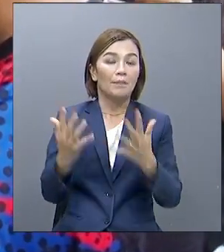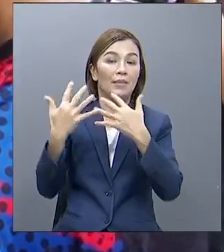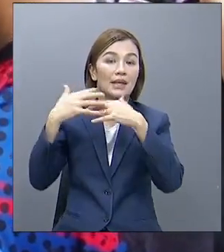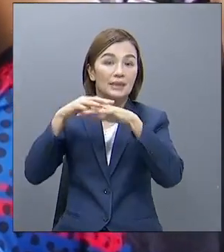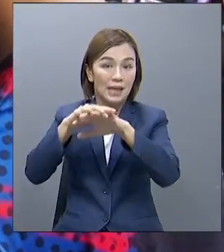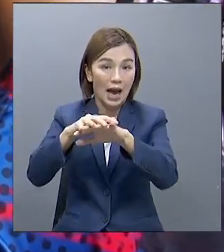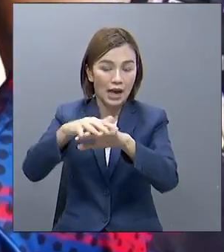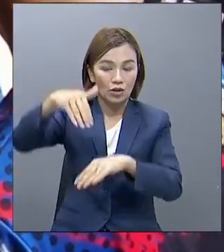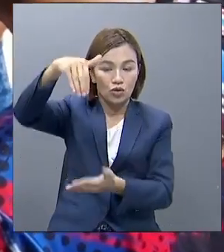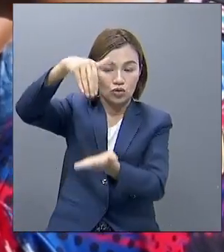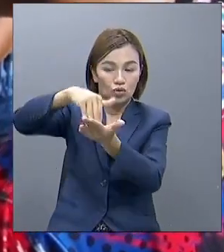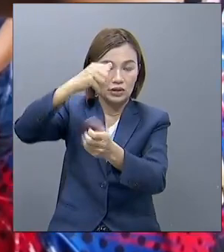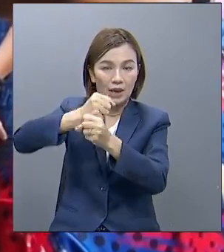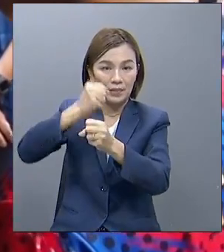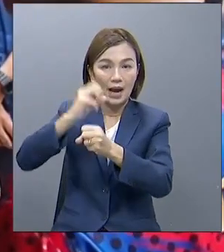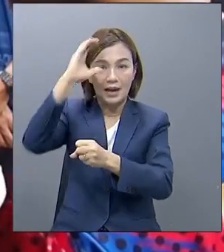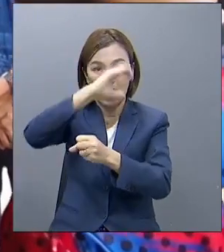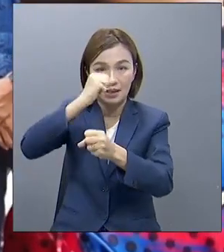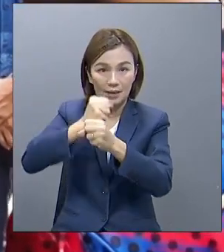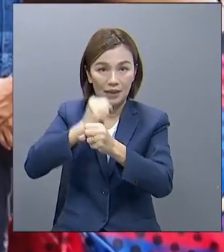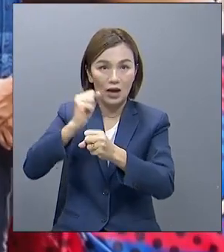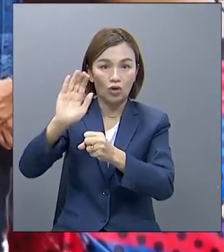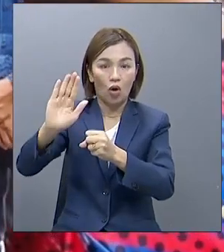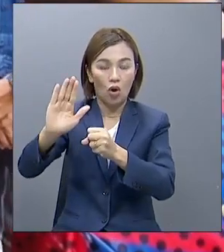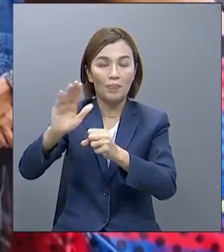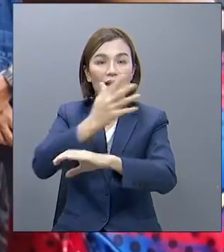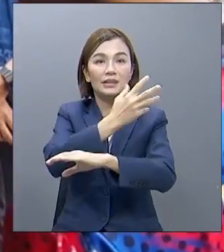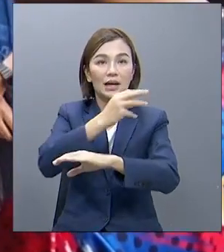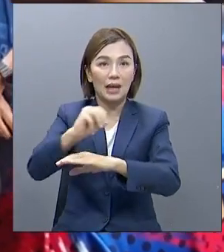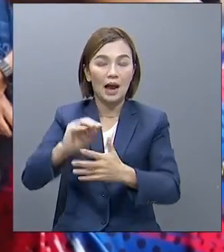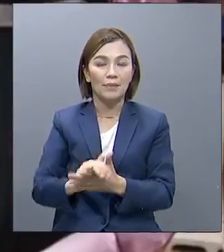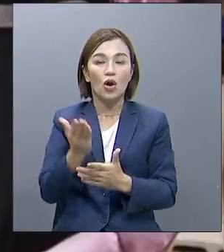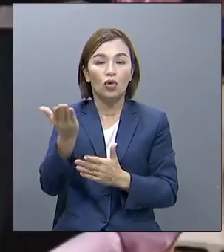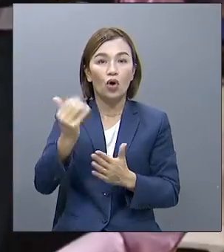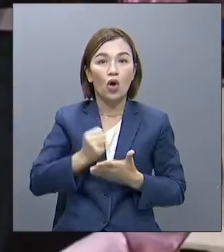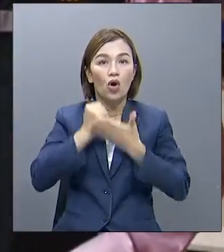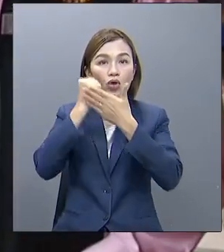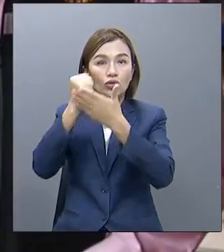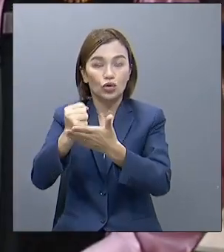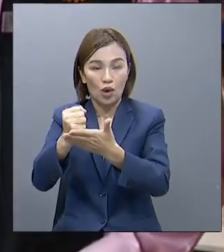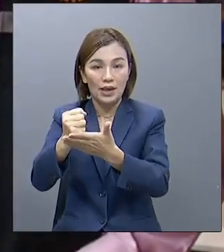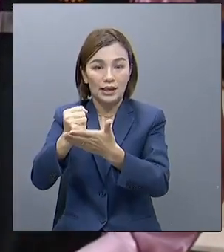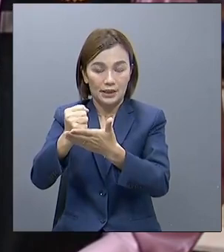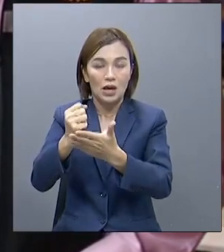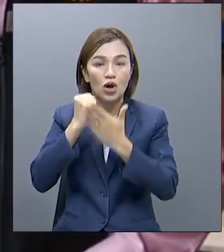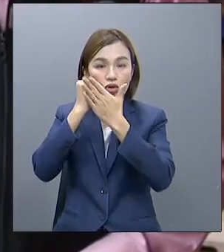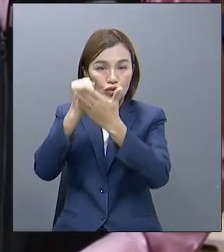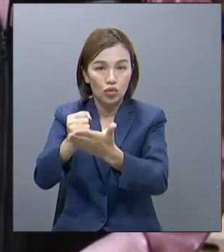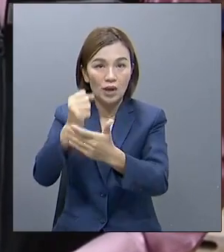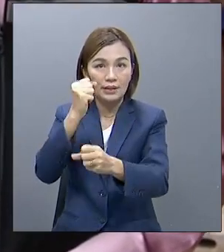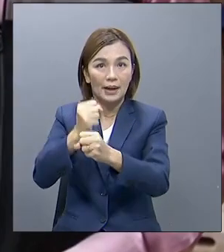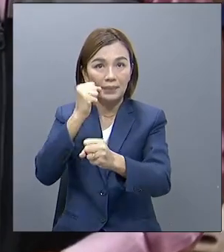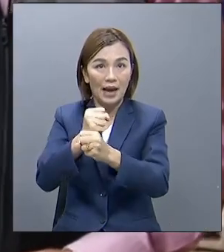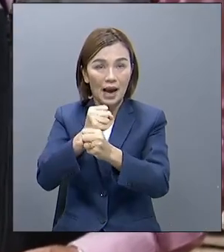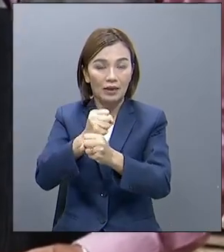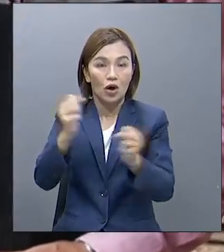มหาสารคามแล้วก็องค์การบริหารส่วนตำบลศรีสุขให้ดำเนินการช่วยเหลือค่ะจัดหางานให้นายโชคชัยให้ไปทำงานกับ